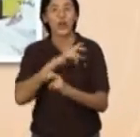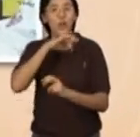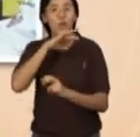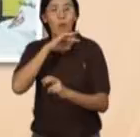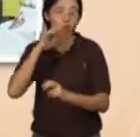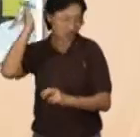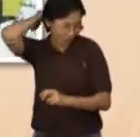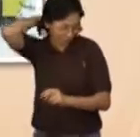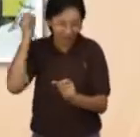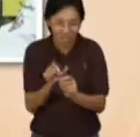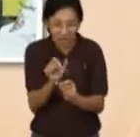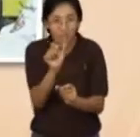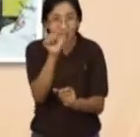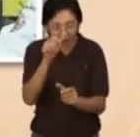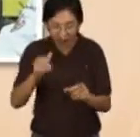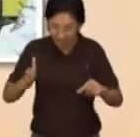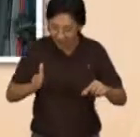งหวานกลมกล่อม